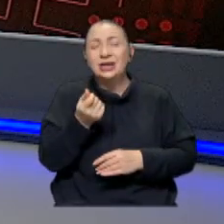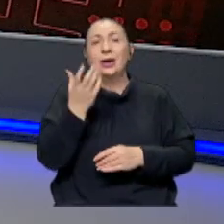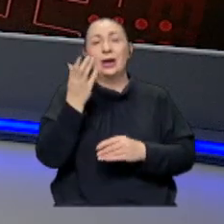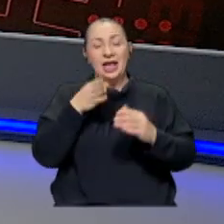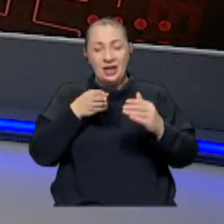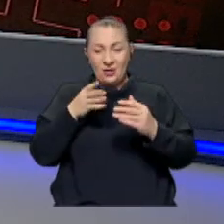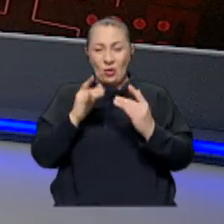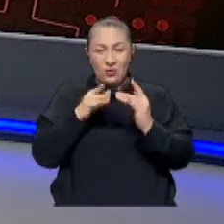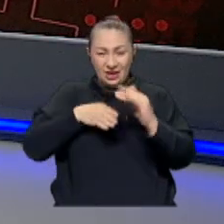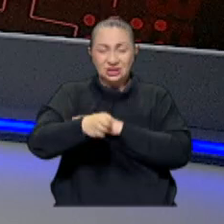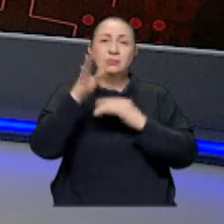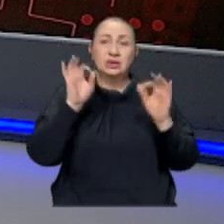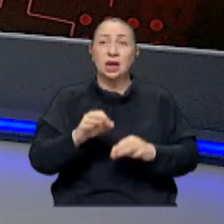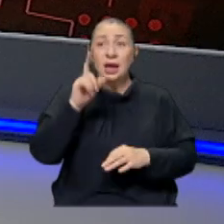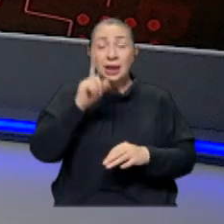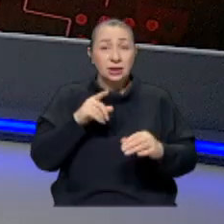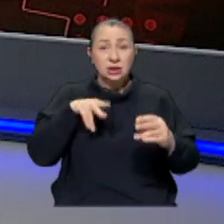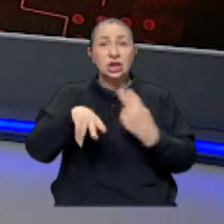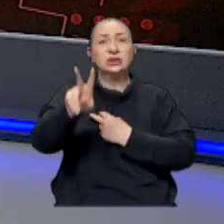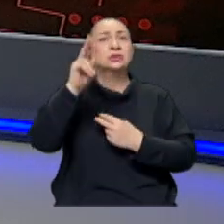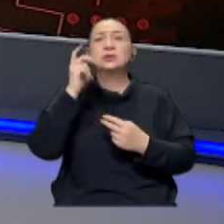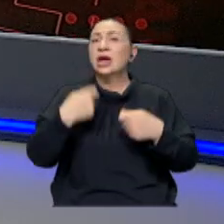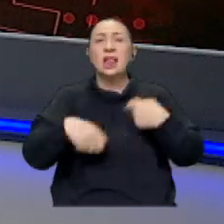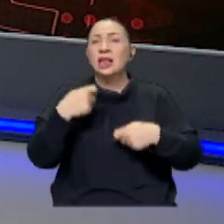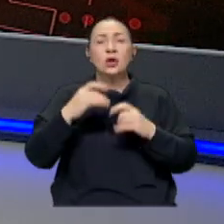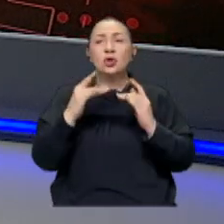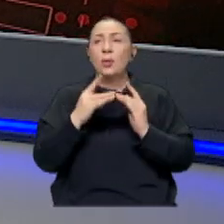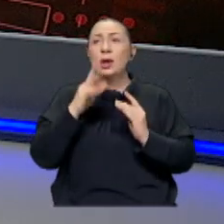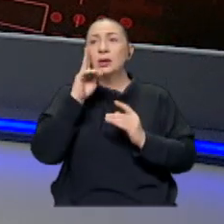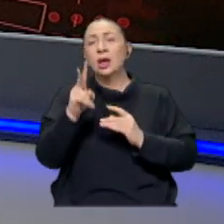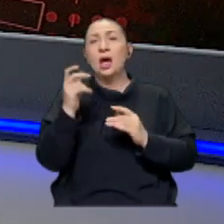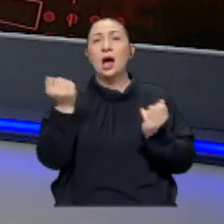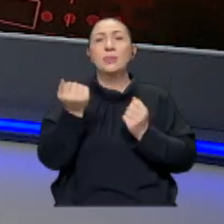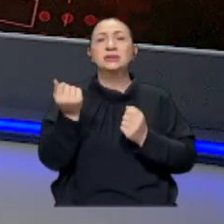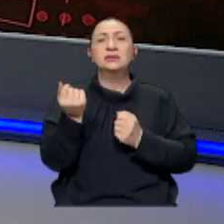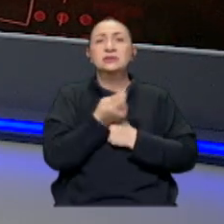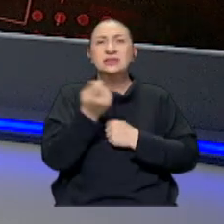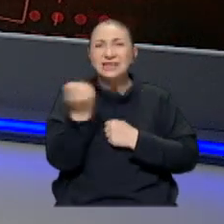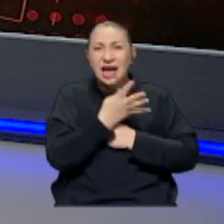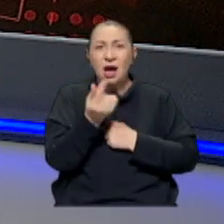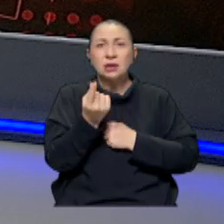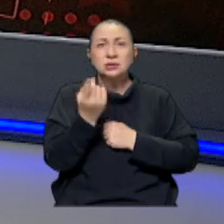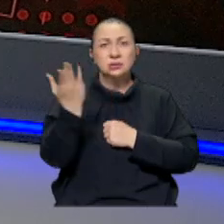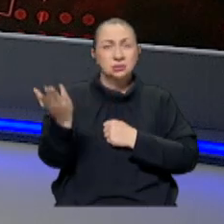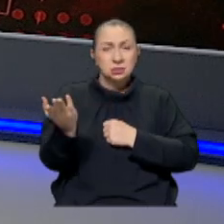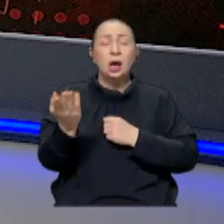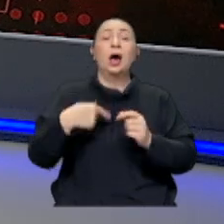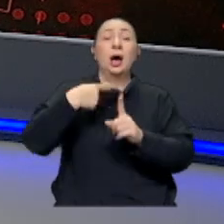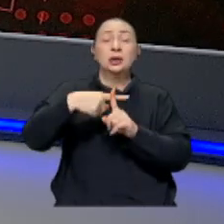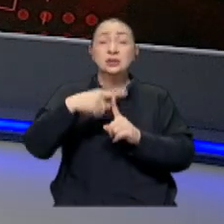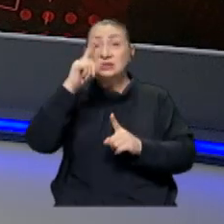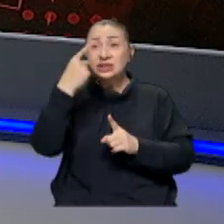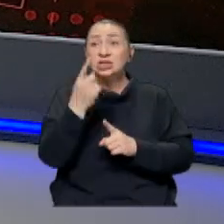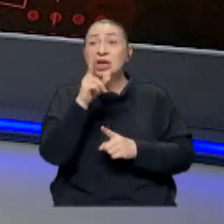200 liracık geçiş başladı. İlk gün geçiş garantili köprüde görüntü araç sayısının az olduğunu ortaya koydu. Üstelik